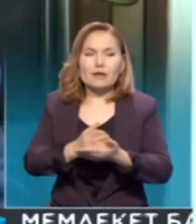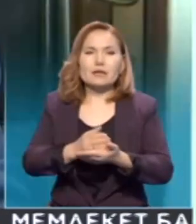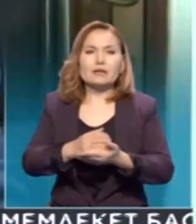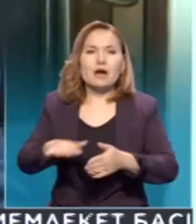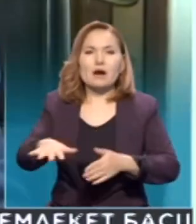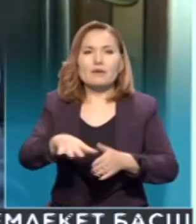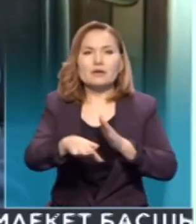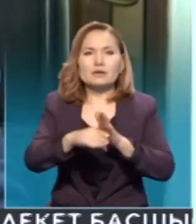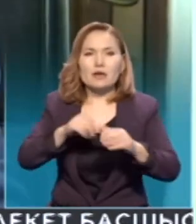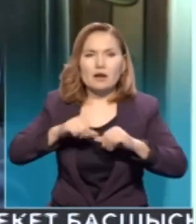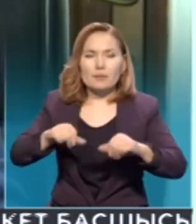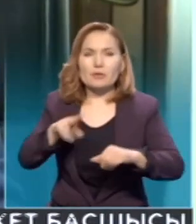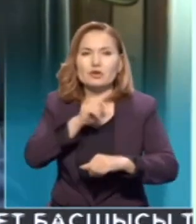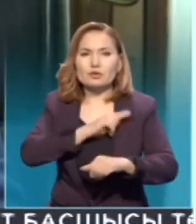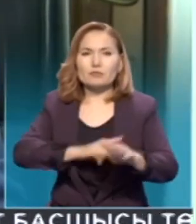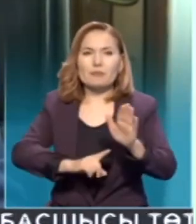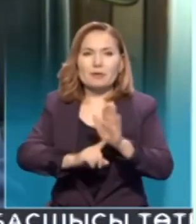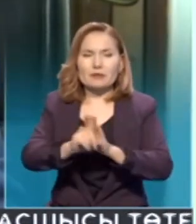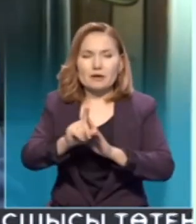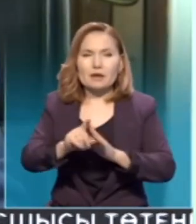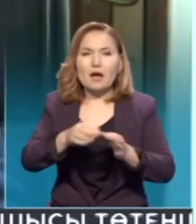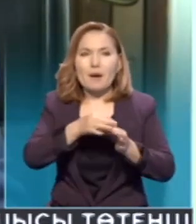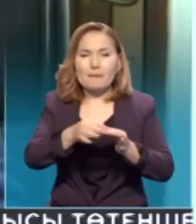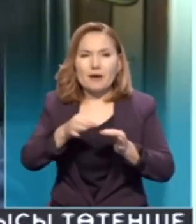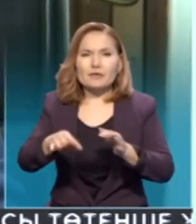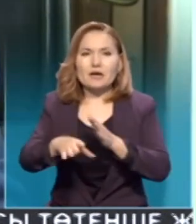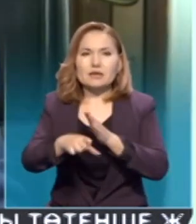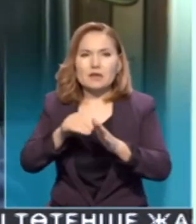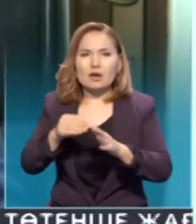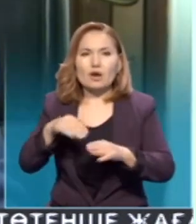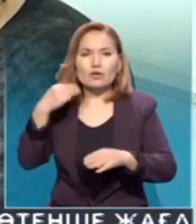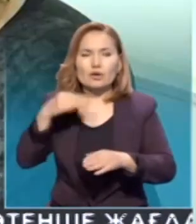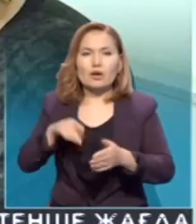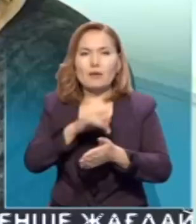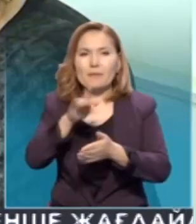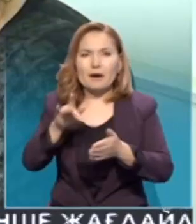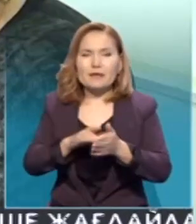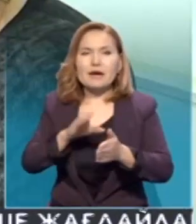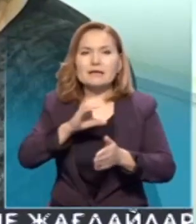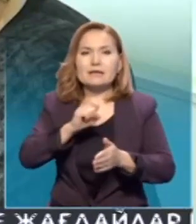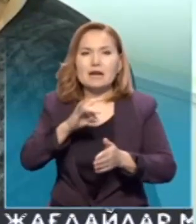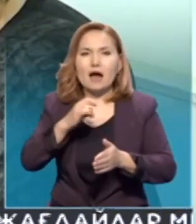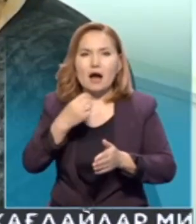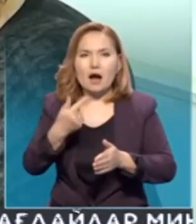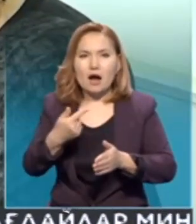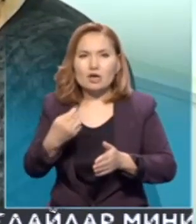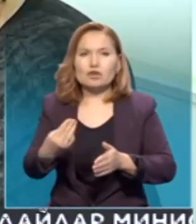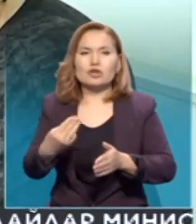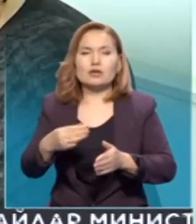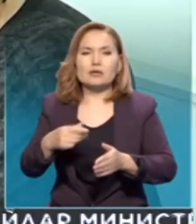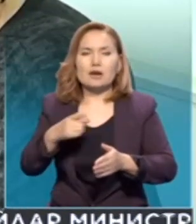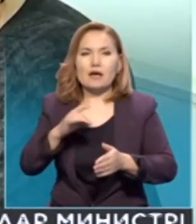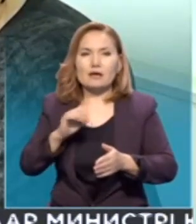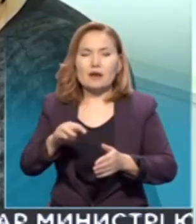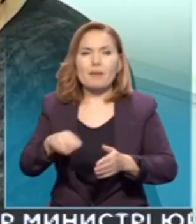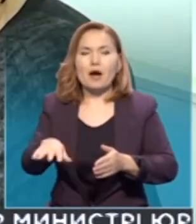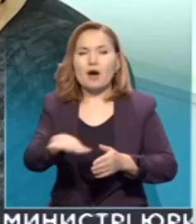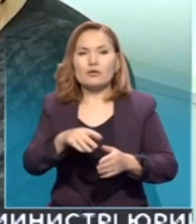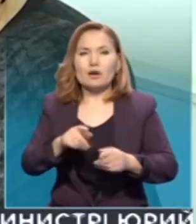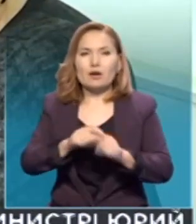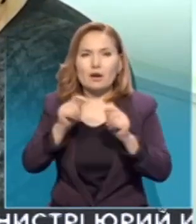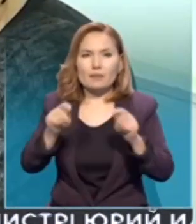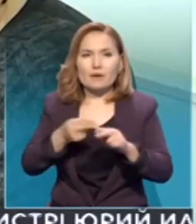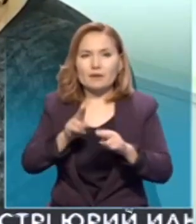аумақтық сайлау комиссиялары жұмысын бастады. Мәжіліс сайлау үшін Түркістан қаласы мен Сарыағаш, Сайрам аудандарында округтер ашылған, ал